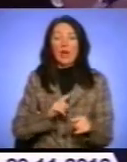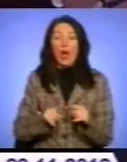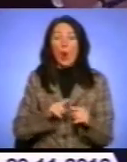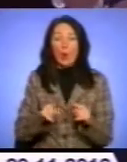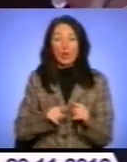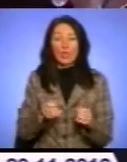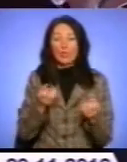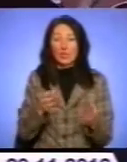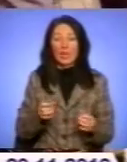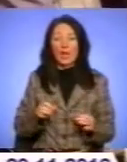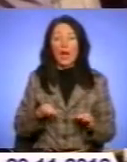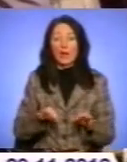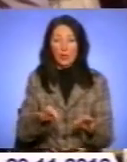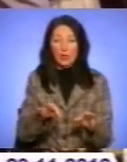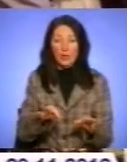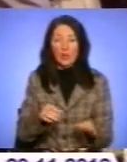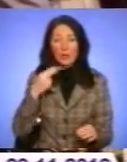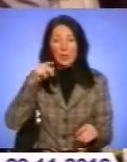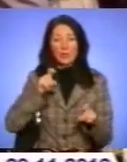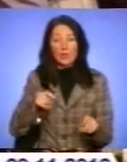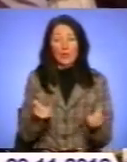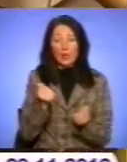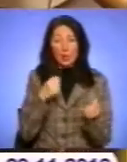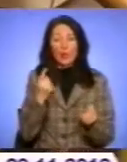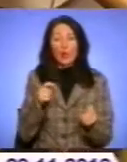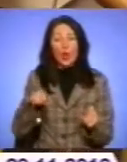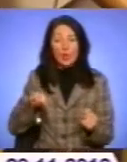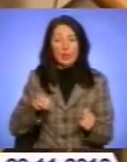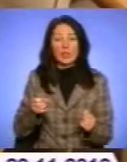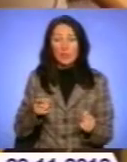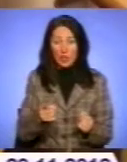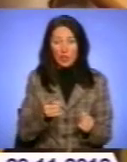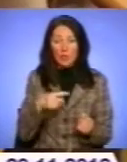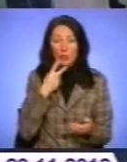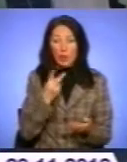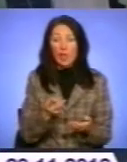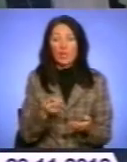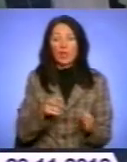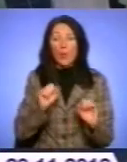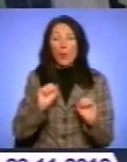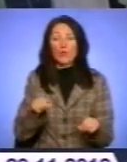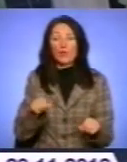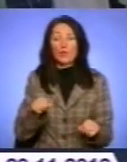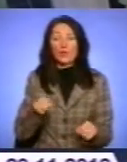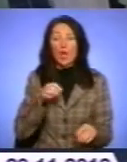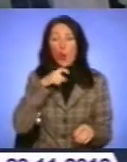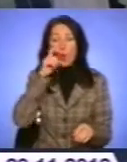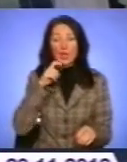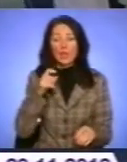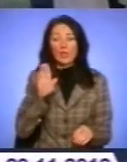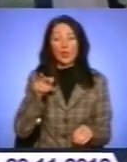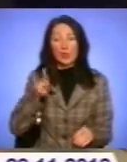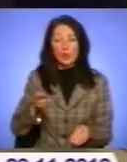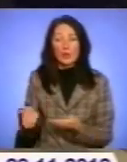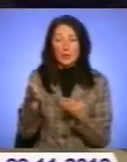за кермом одного з них. Презентуючи національні проекти та інвестиційні можливості України, Віктор Янукович запросив катарський бізнес відкрити